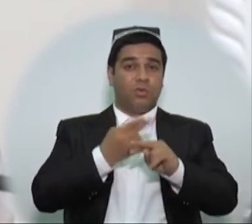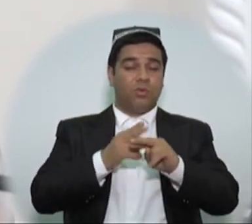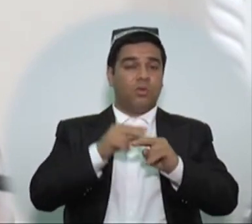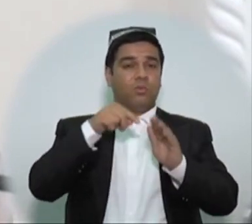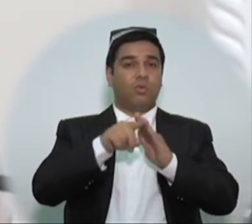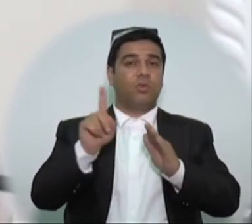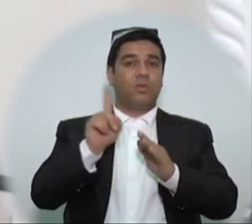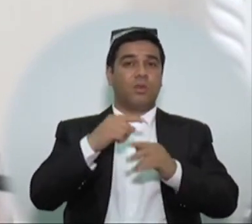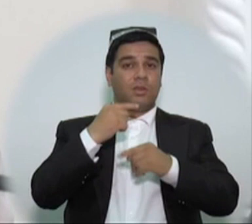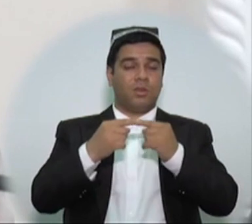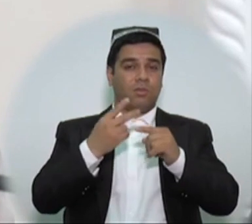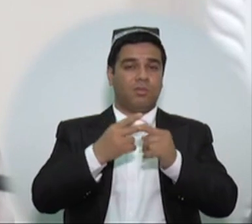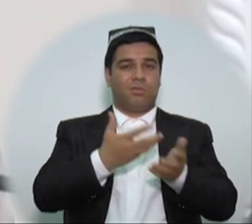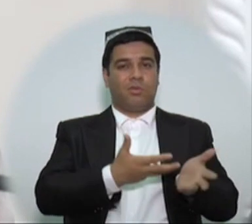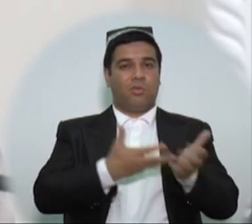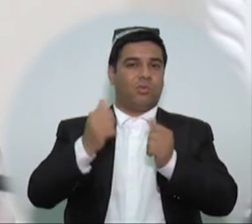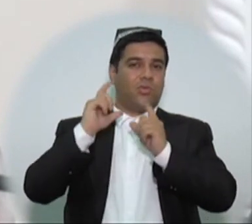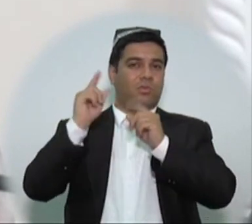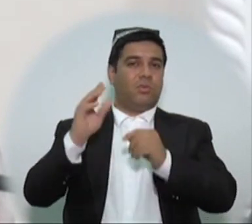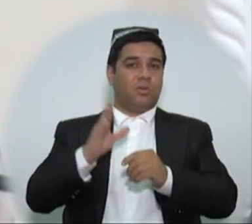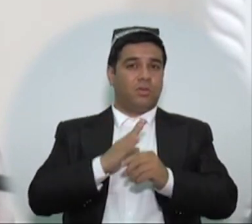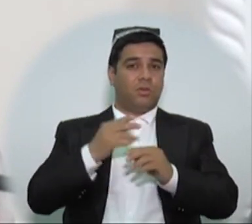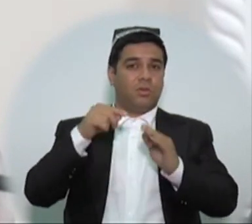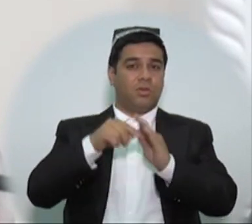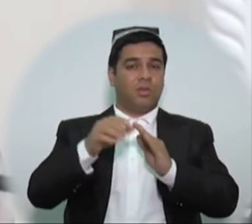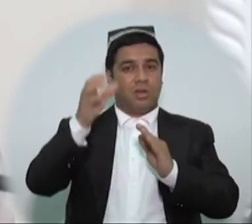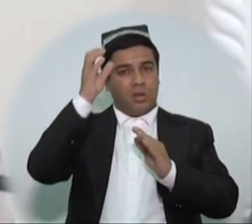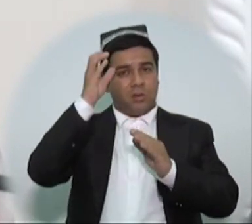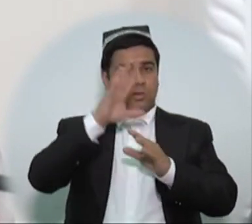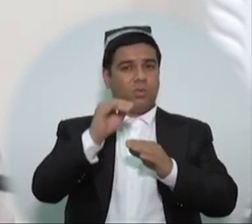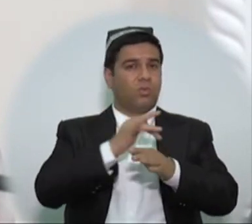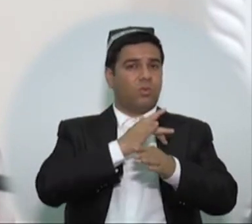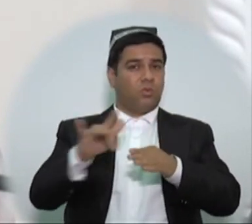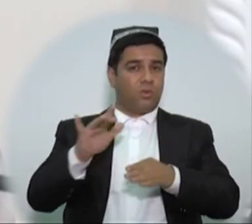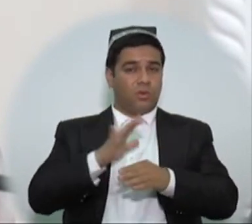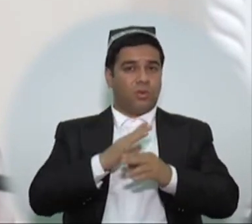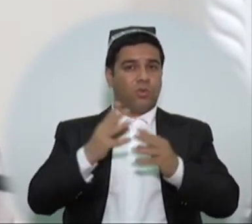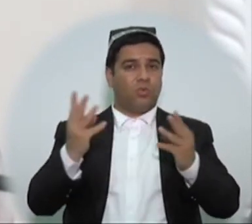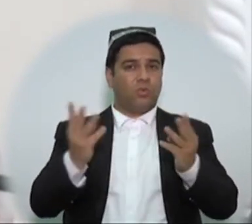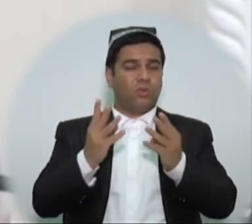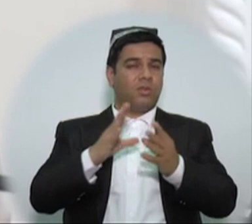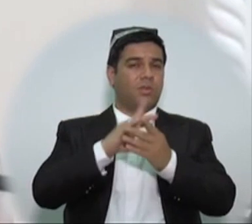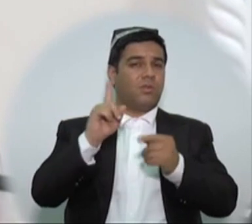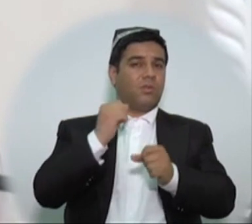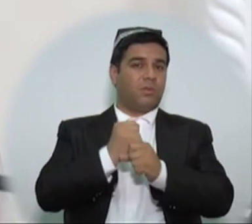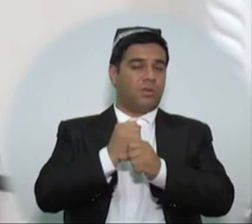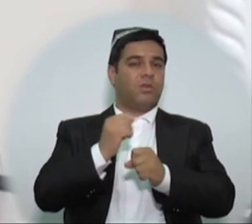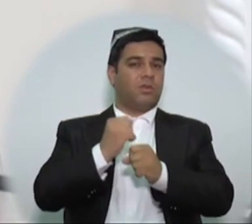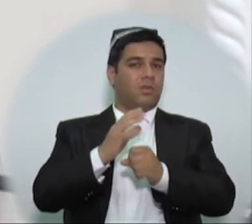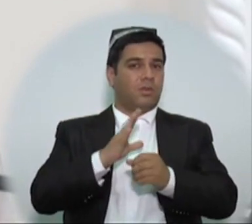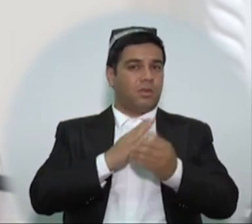nümadır payhan kıgen. İlim manbasını yok kıgen. Küydürgen ne maksa kıgen.